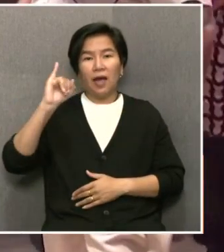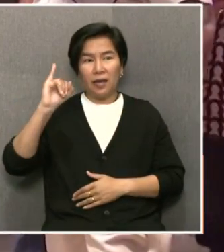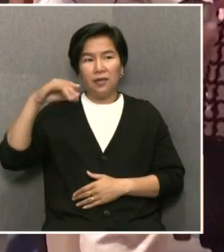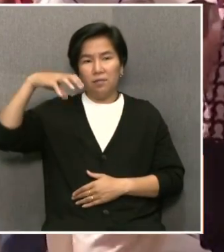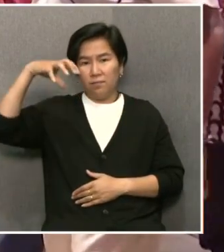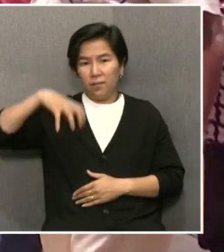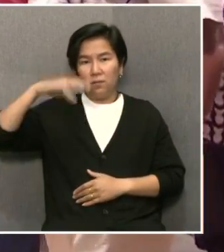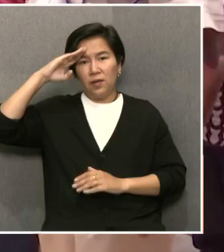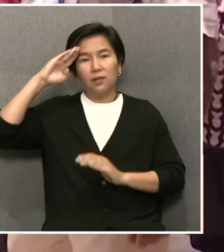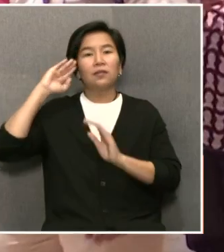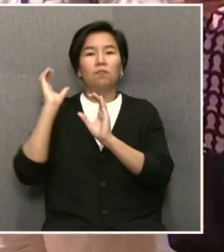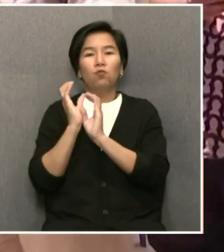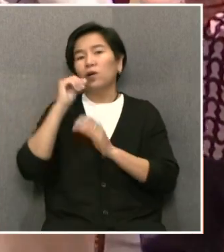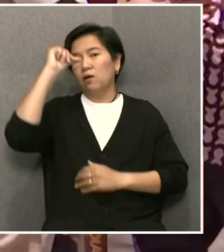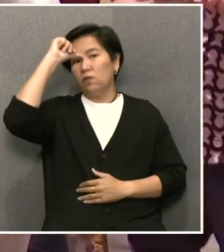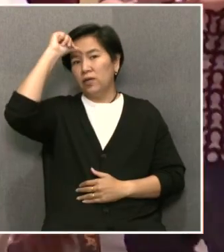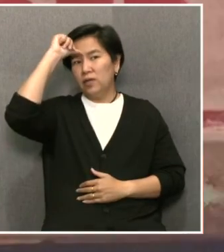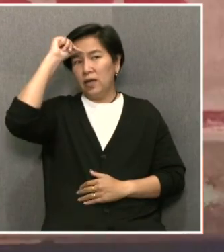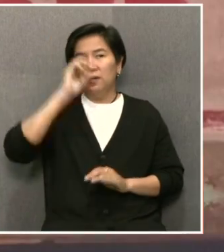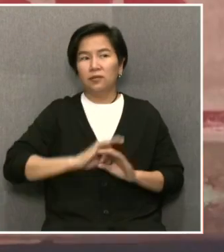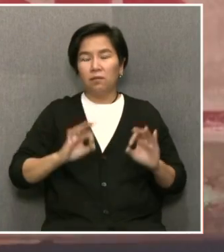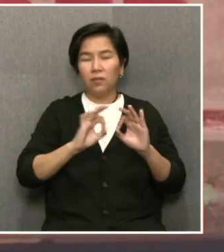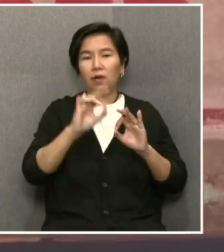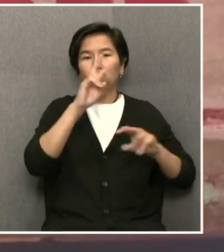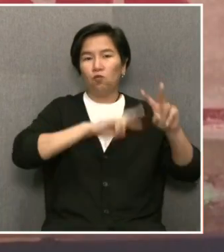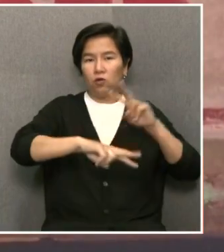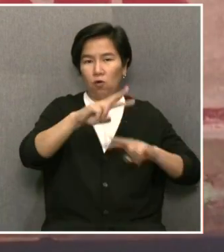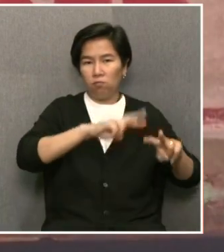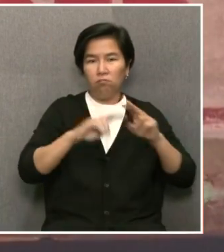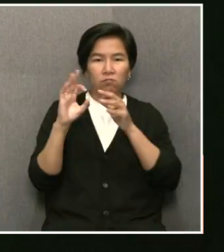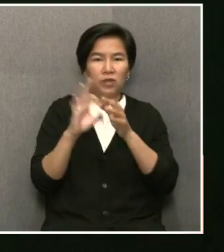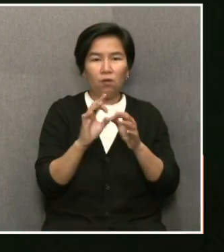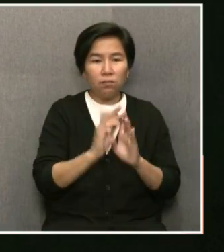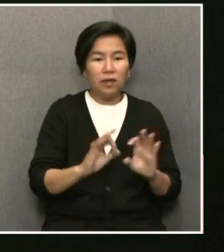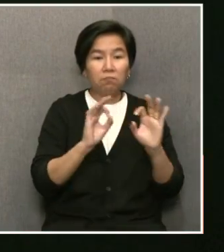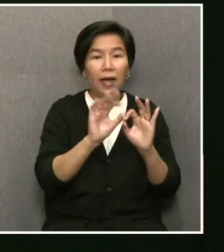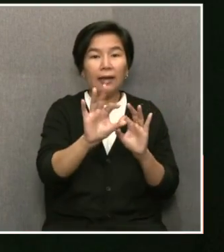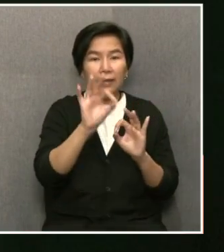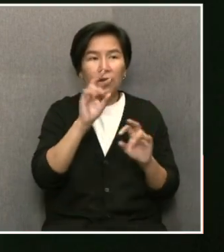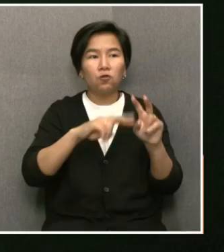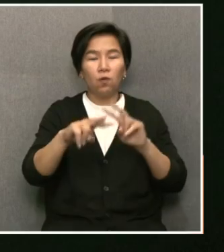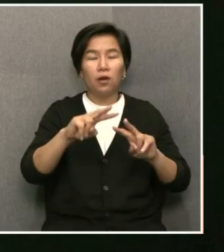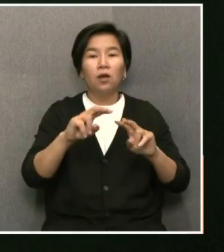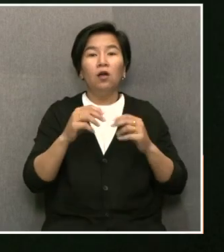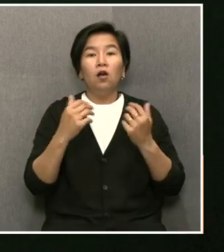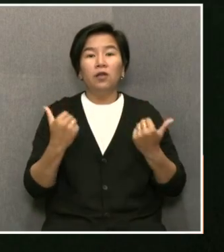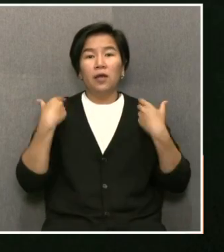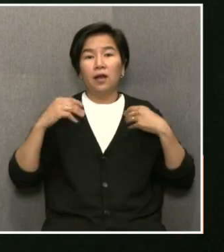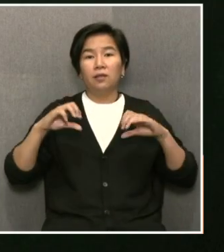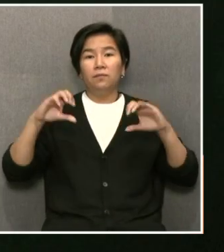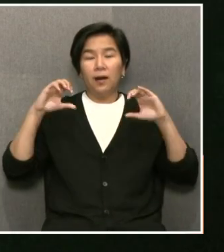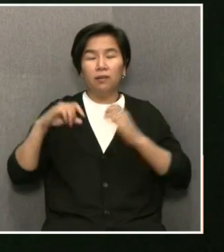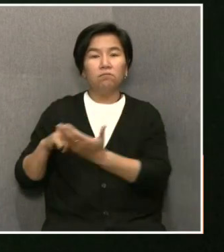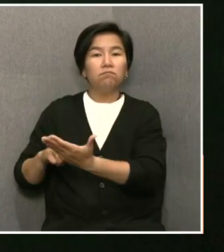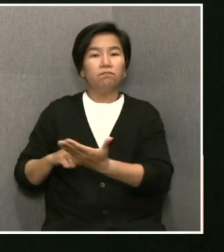ตำรวจอินเดียครับก็จะสอบสวนเฉพาะคดีอาญาสำคัญำคัญนะครับแต่ทางรัฐบาลอินเดียยังไม่ได้ตอบรับข้อเสนอของกระทรวงรถไฟ